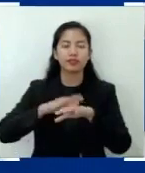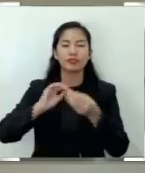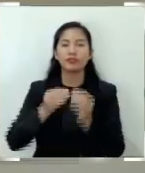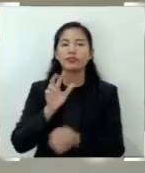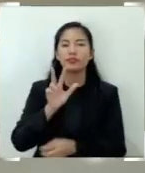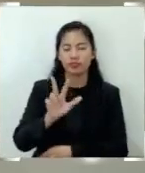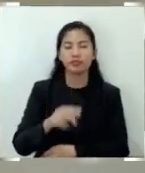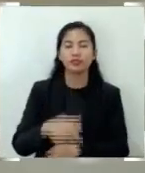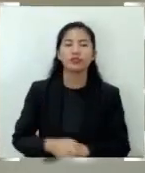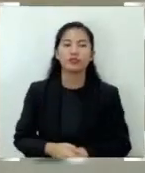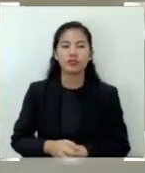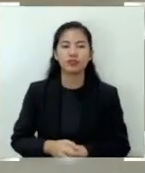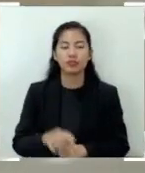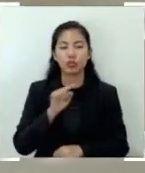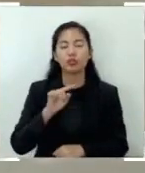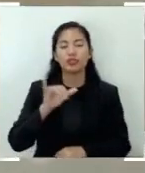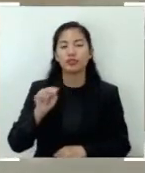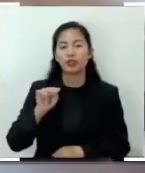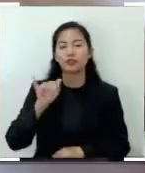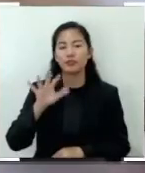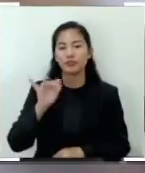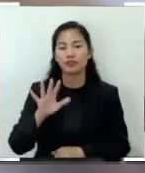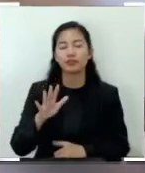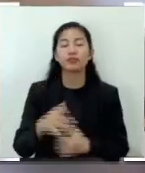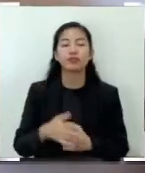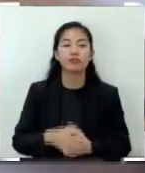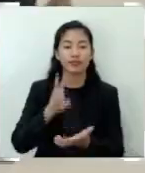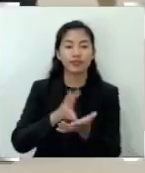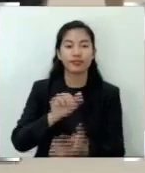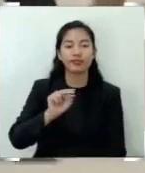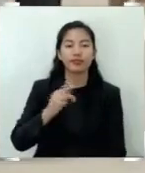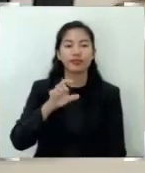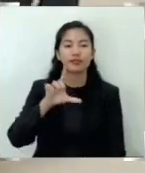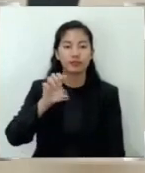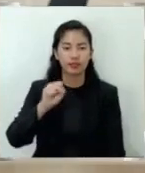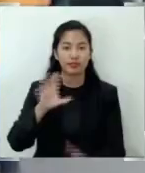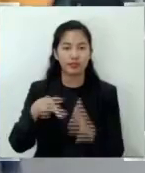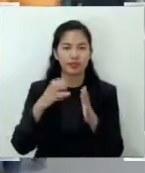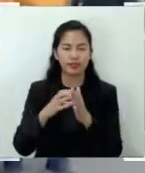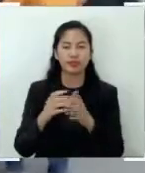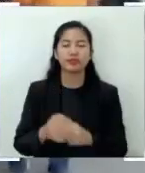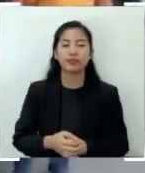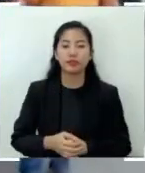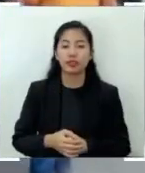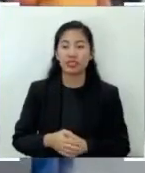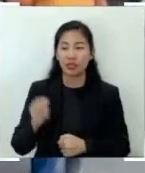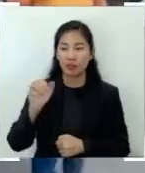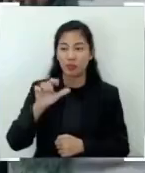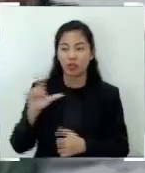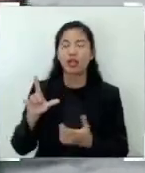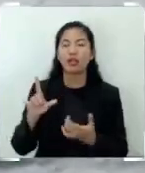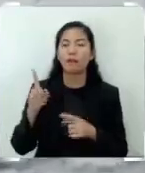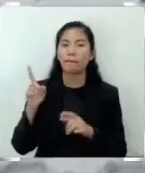City, ang isang mall doon, tila ghost town. Bawal na kasing pumasok kung walang vaccination card. Nireactivate na rin ang mga